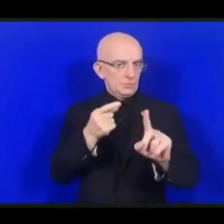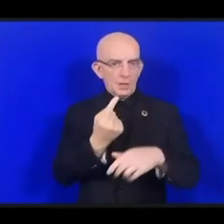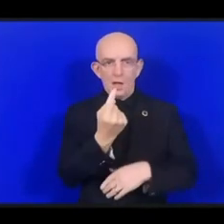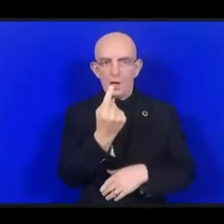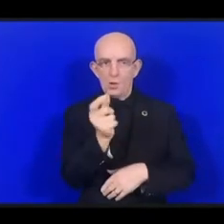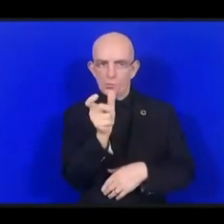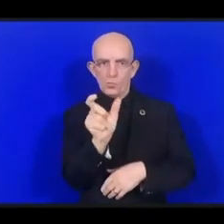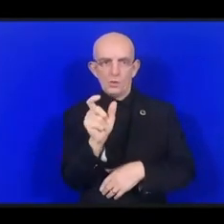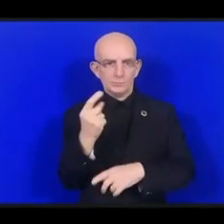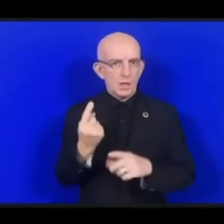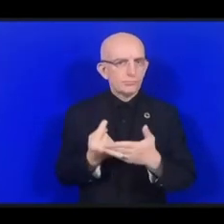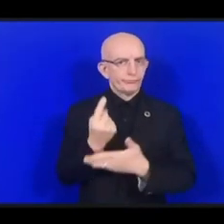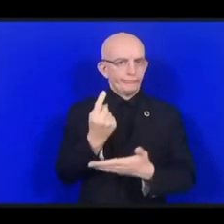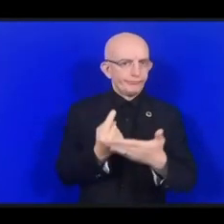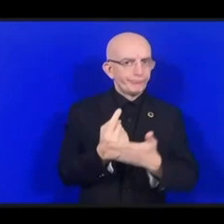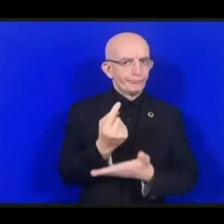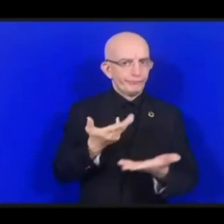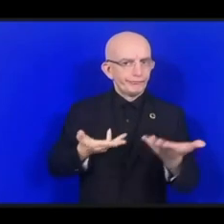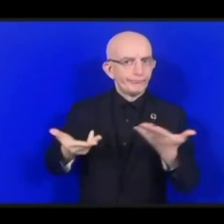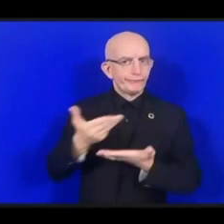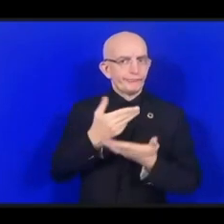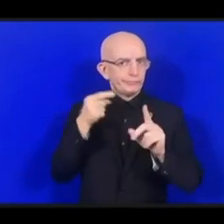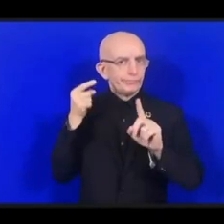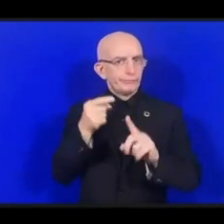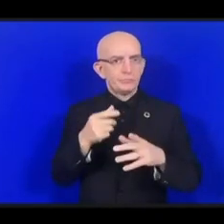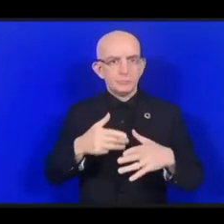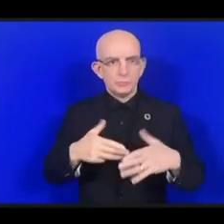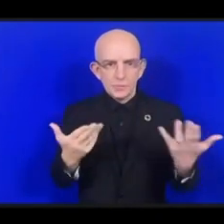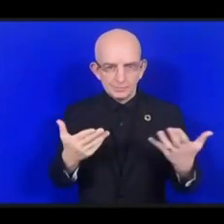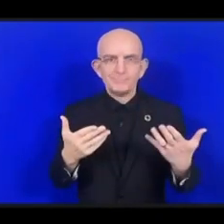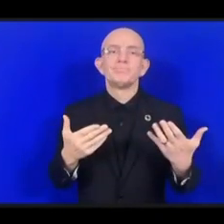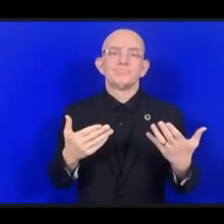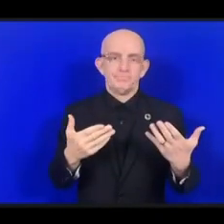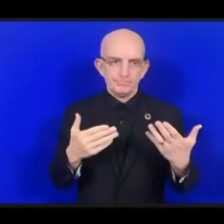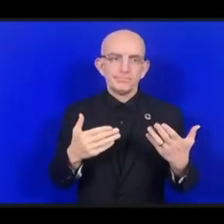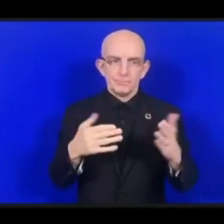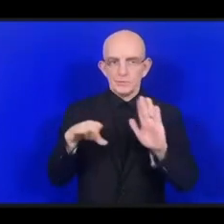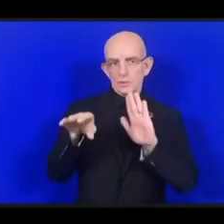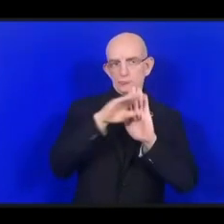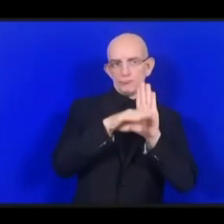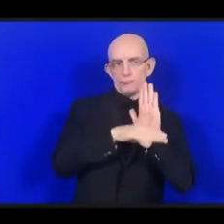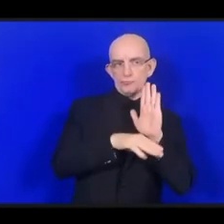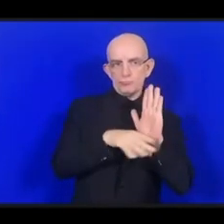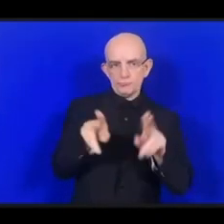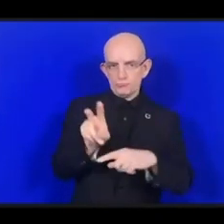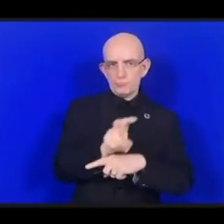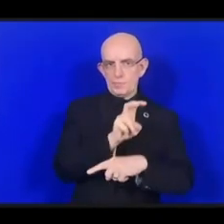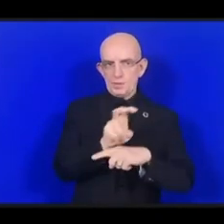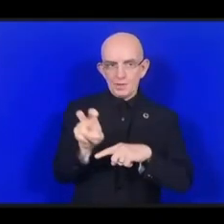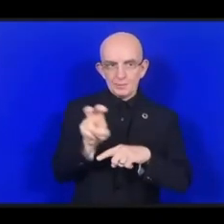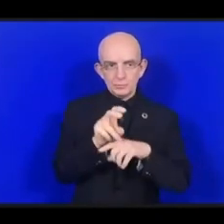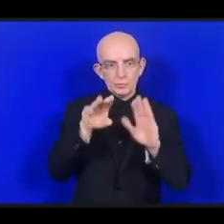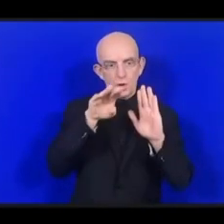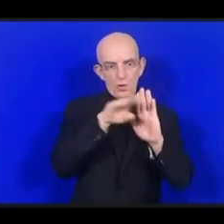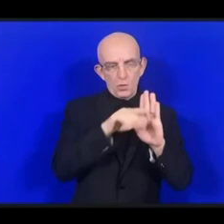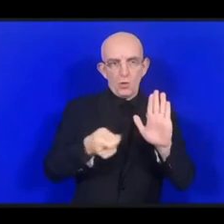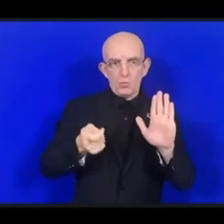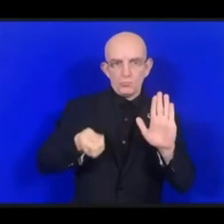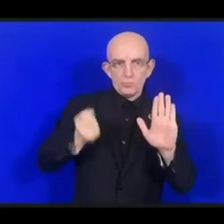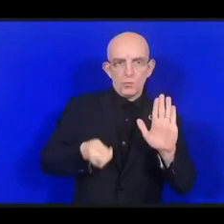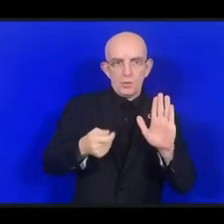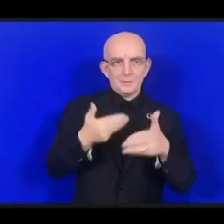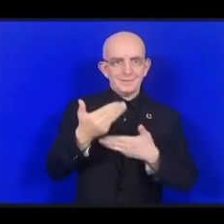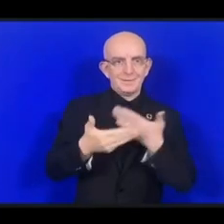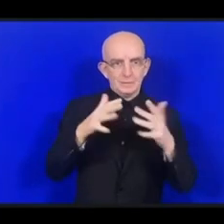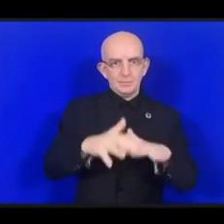وهناك مساله نشات عن كل ذلك اثناء هذا النقاش وهي ان علينا ان نتحمل المسؤوليه